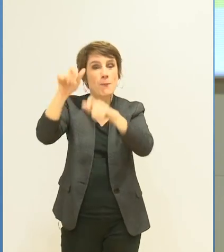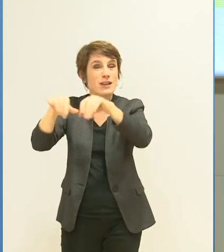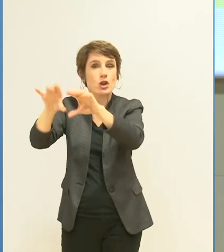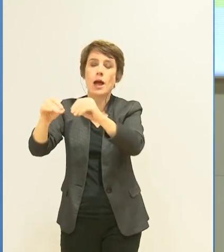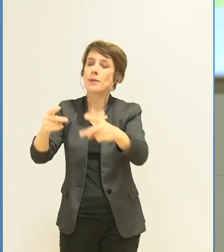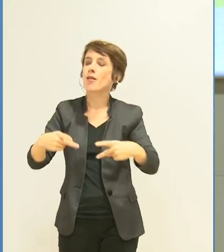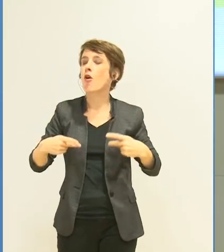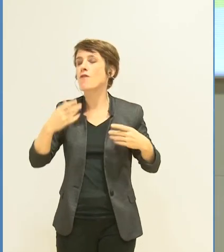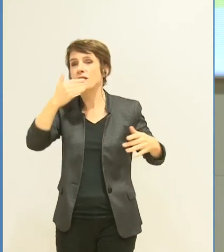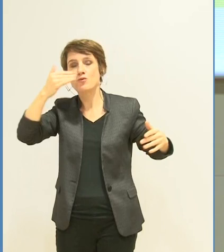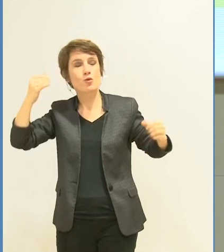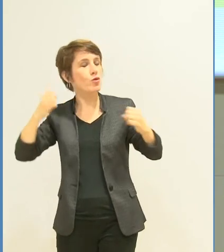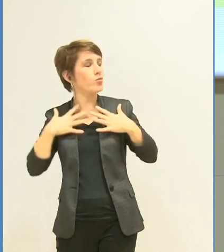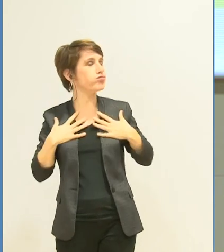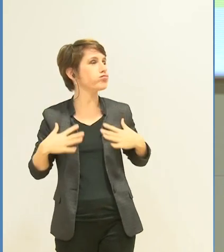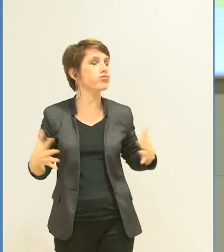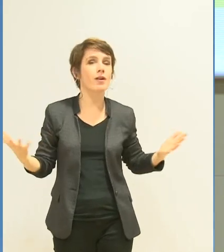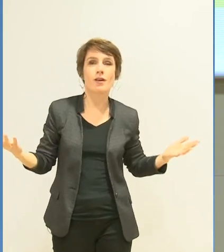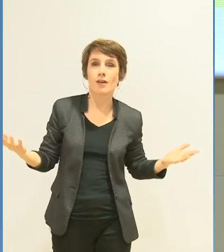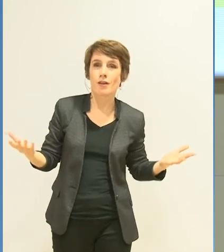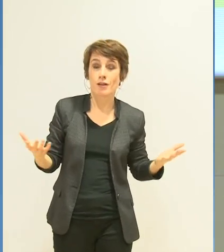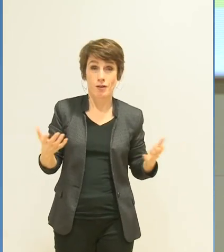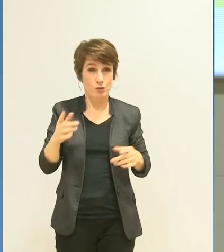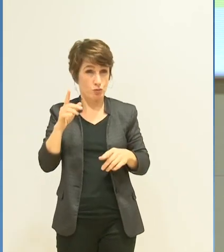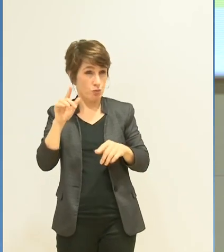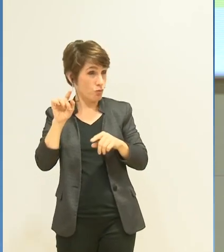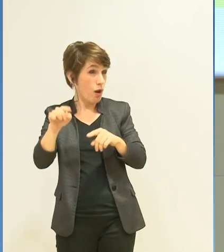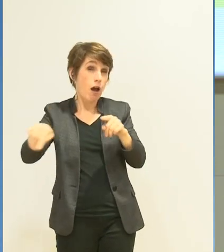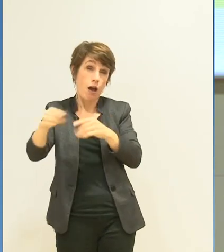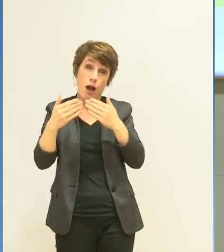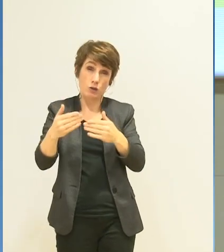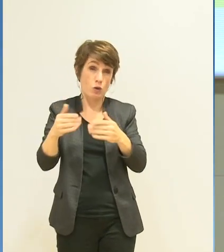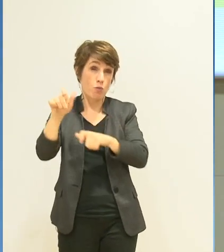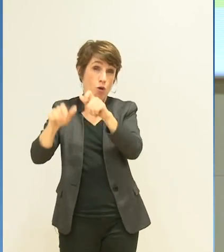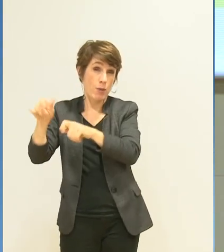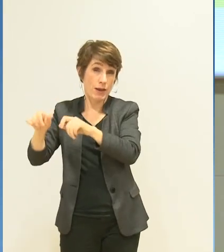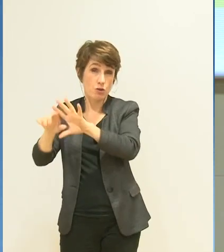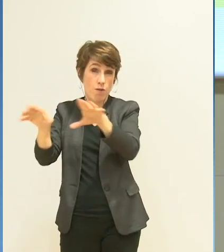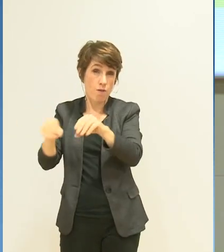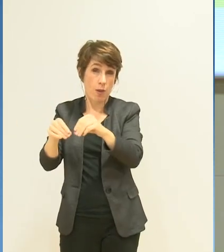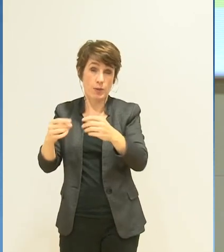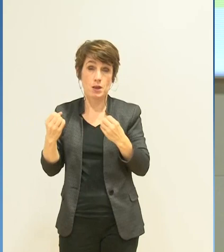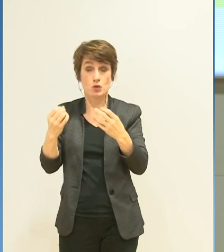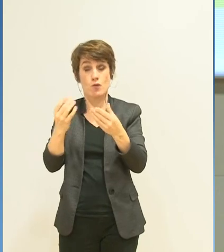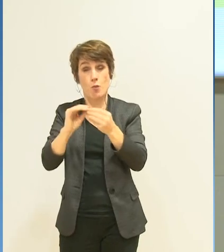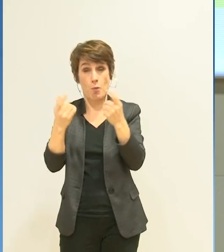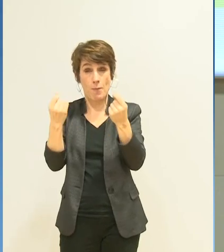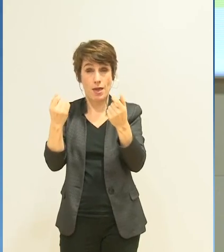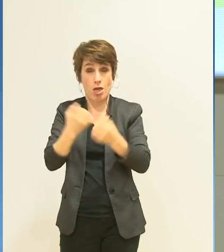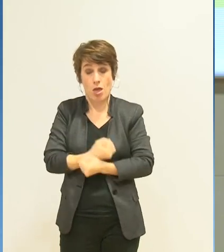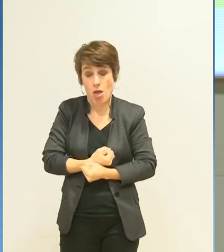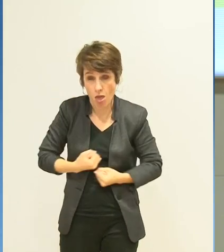de leurs difficultés sont des difficultés de précarité économique dans lesquels aujourd'hui les places le modèle